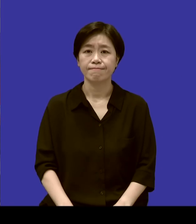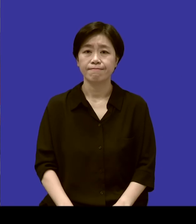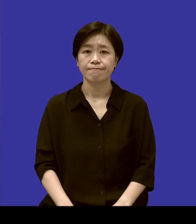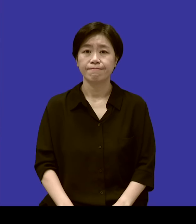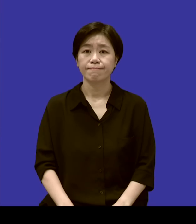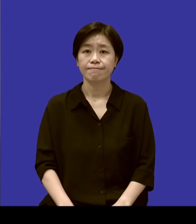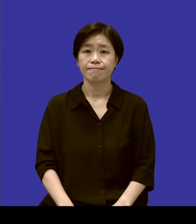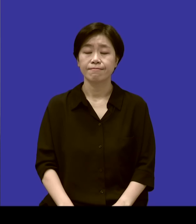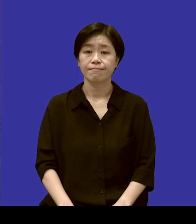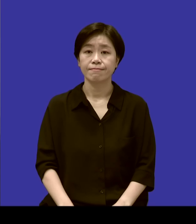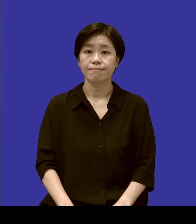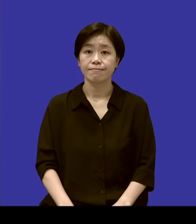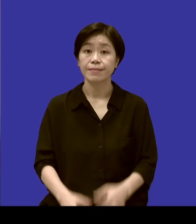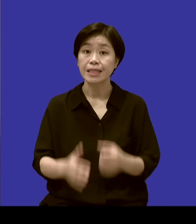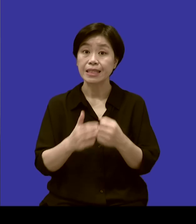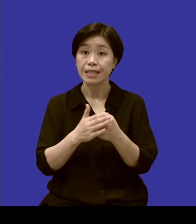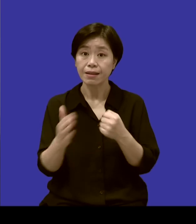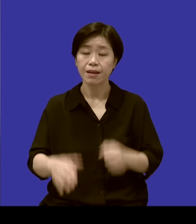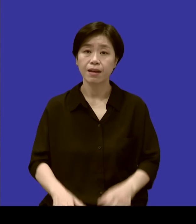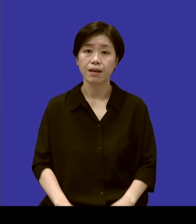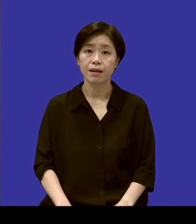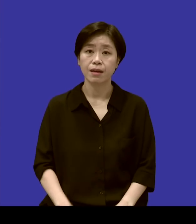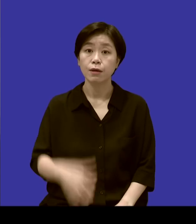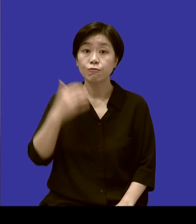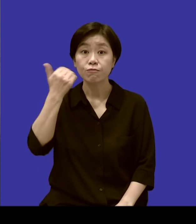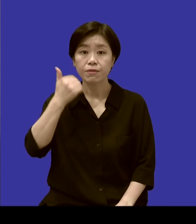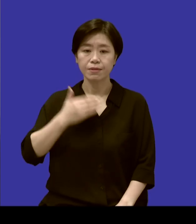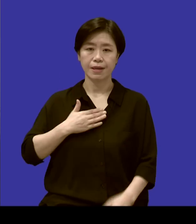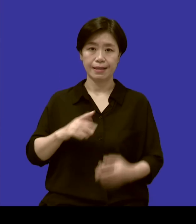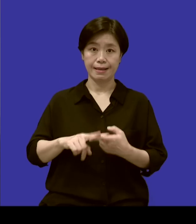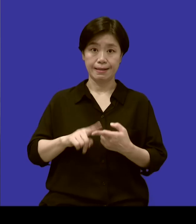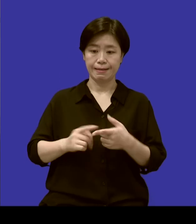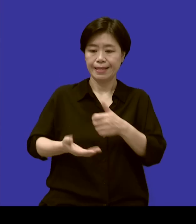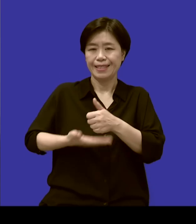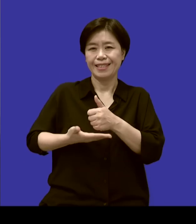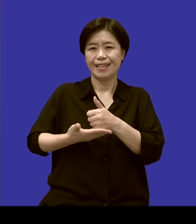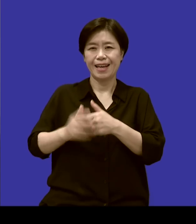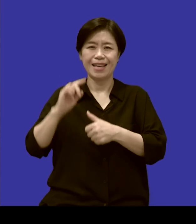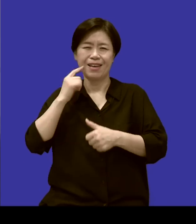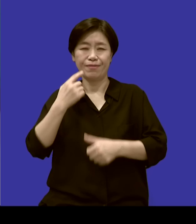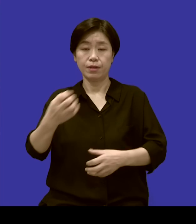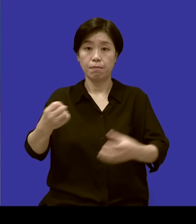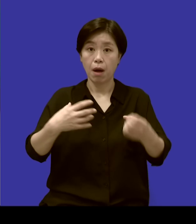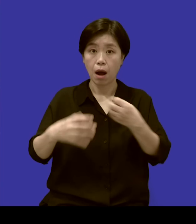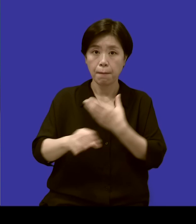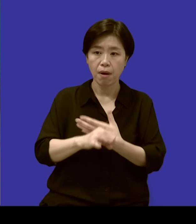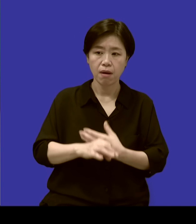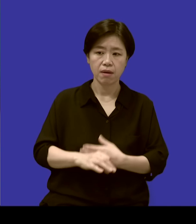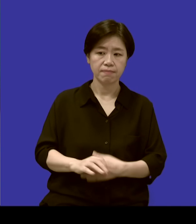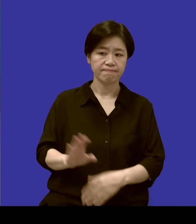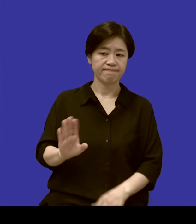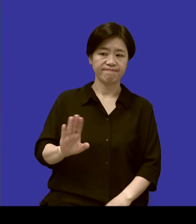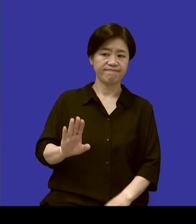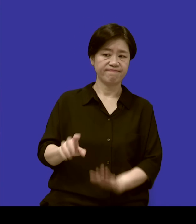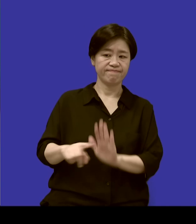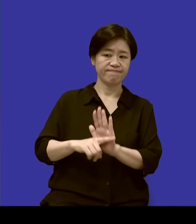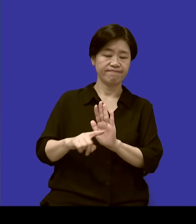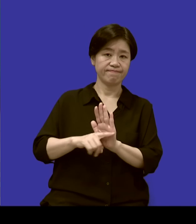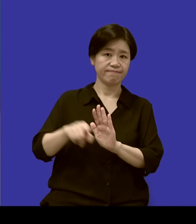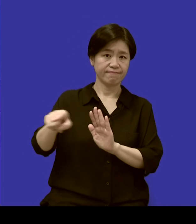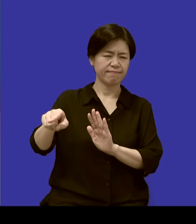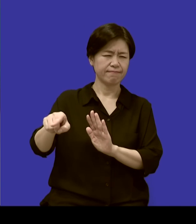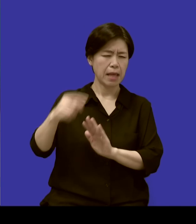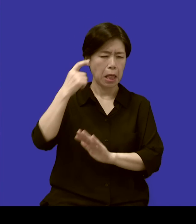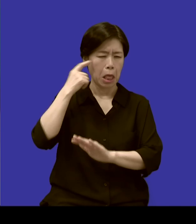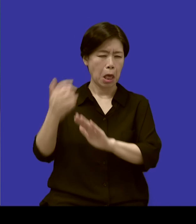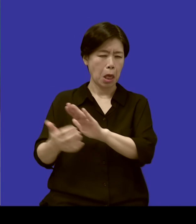그래서 네. 누군가 너 참 이쁘다 네. 이러면은 얘가 나한테 무슨 꿍꿍이가 있구나. 아. 부정적으로 제가 받아들이는 네,